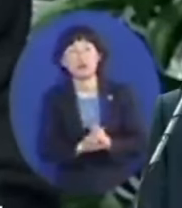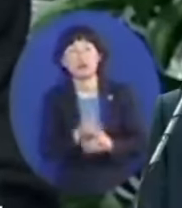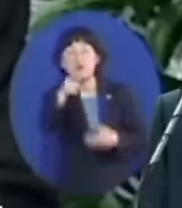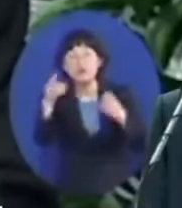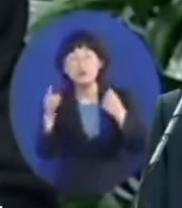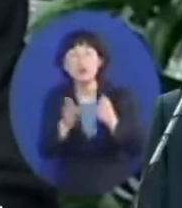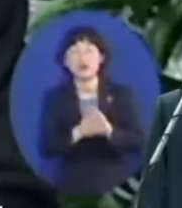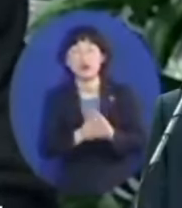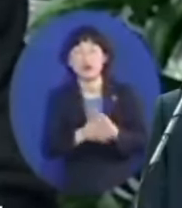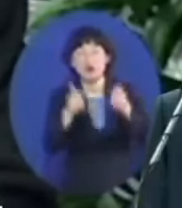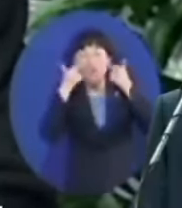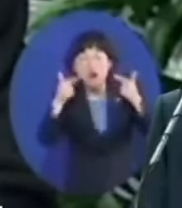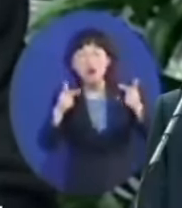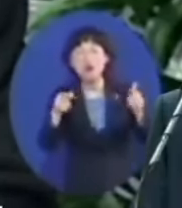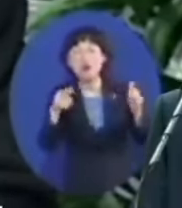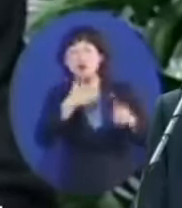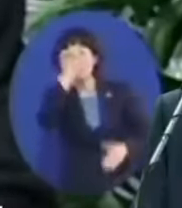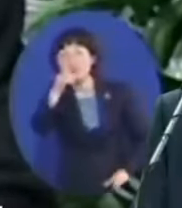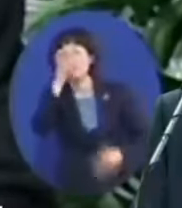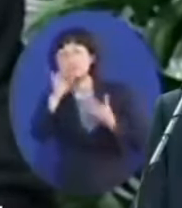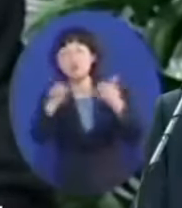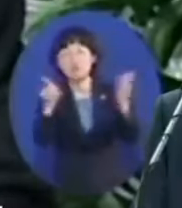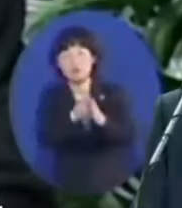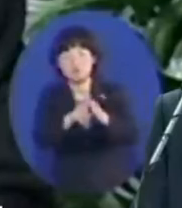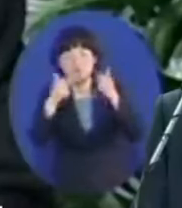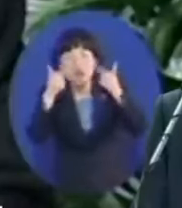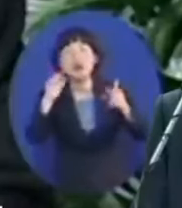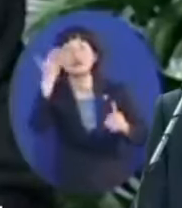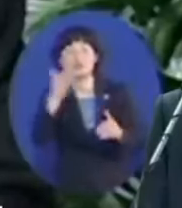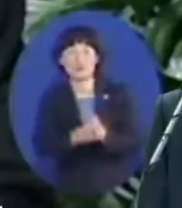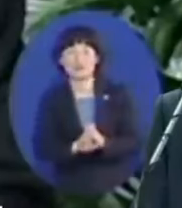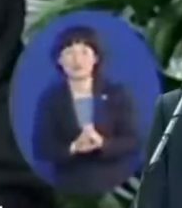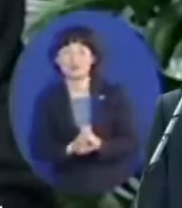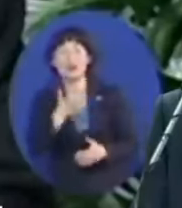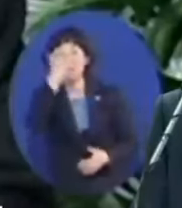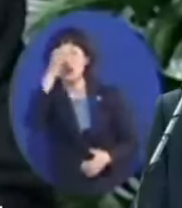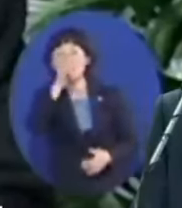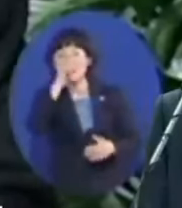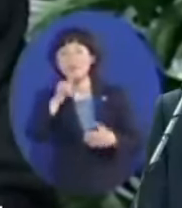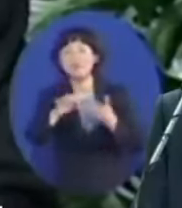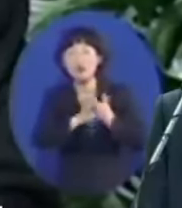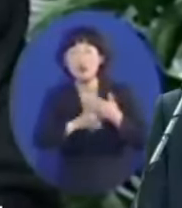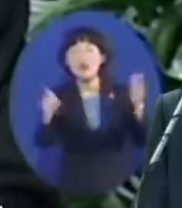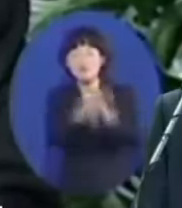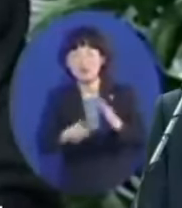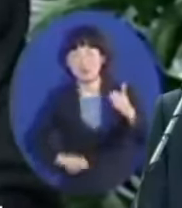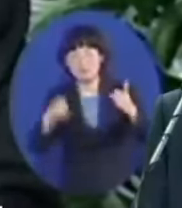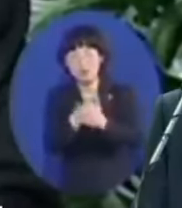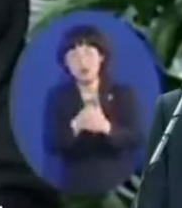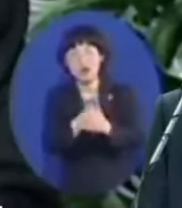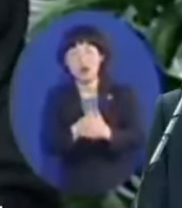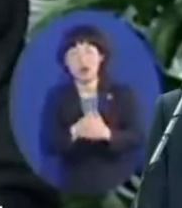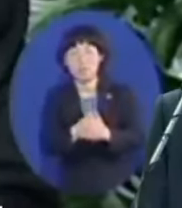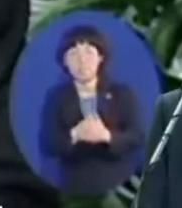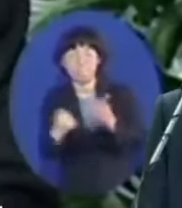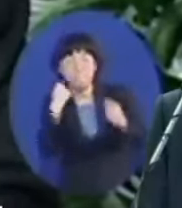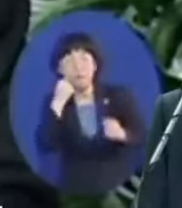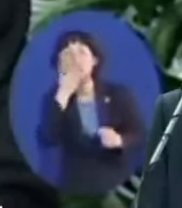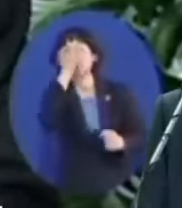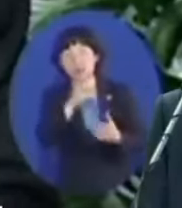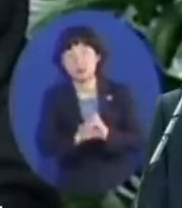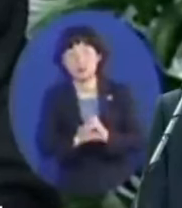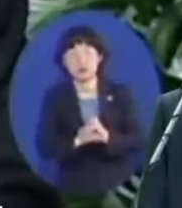그러므로 확실한 꿈이 있으면 믿음도 확실해지는 것입니다. 꿈이 있어야 믿음의 담대한 모험도 있는 것입니다.